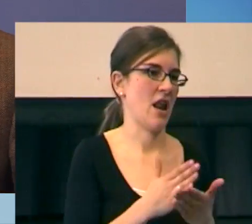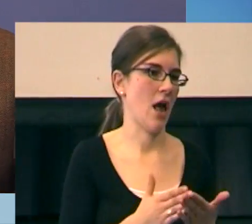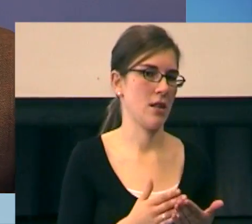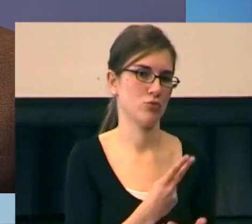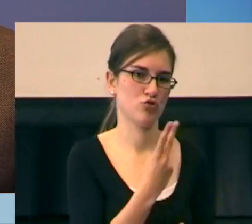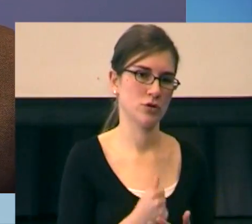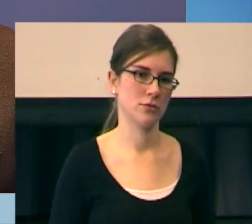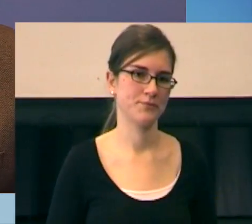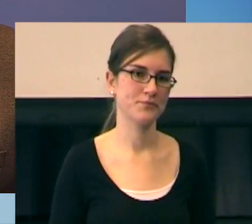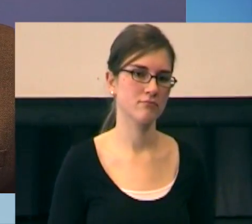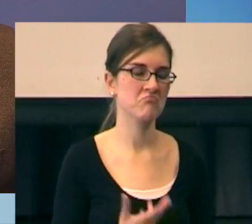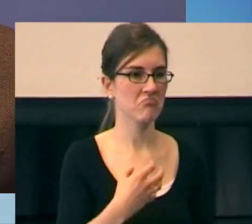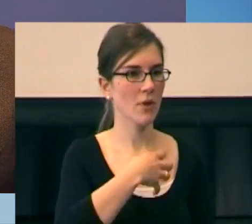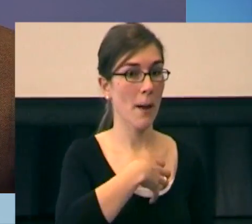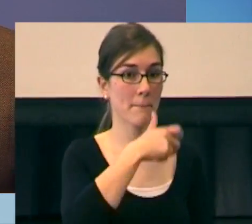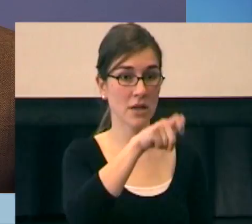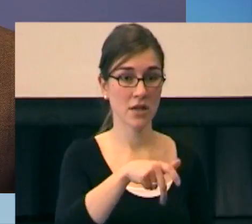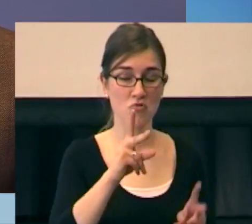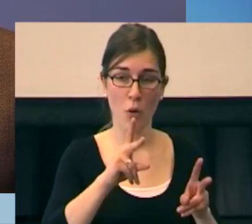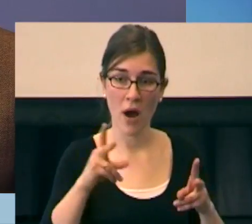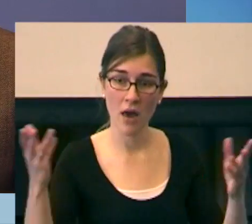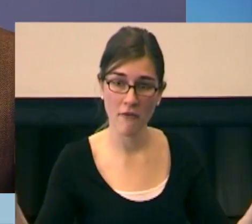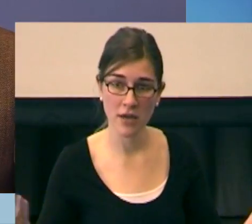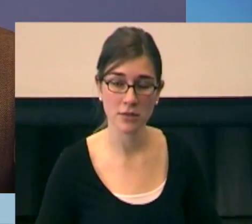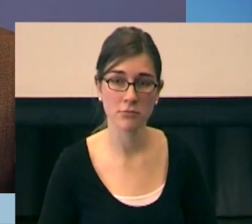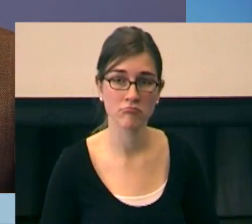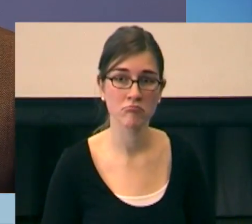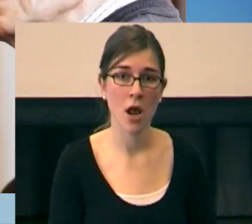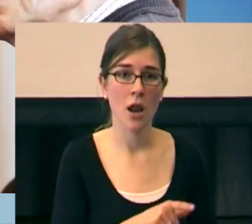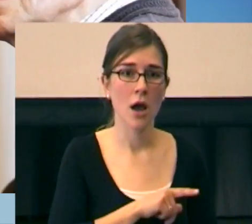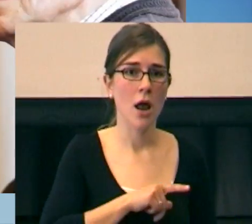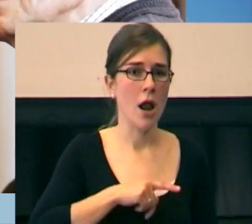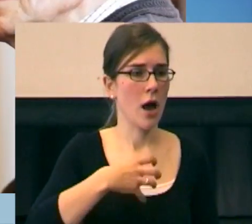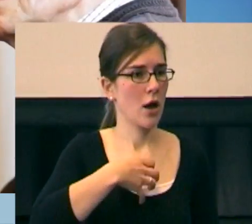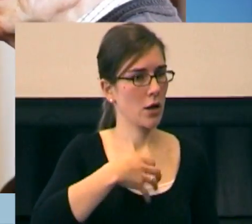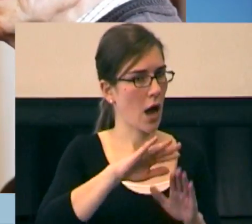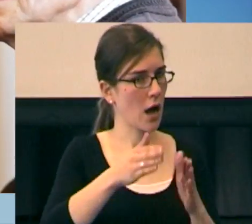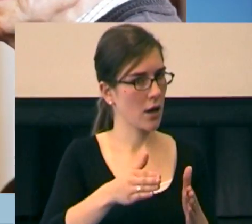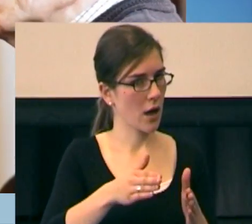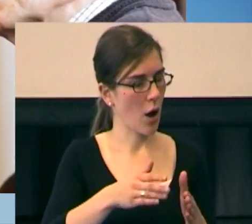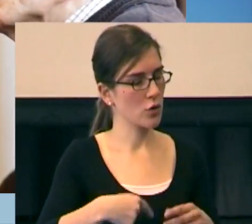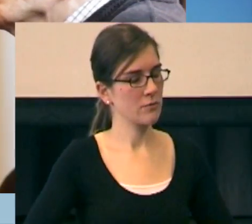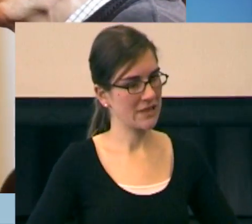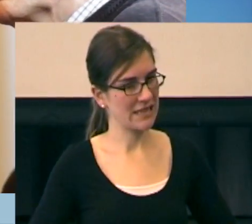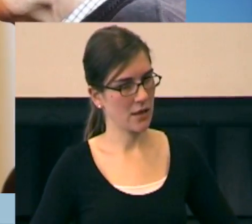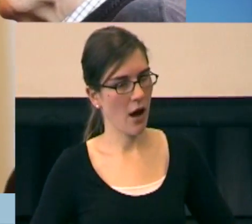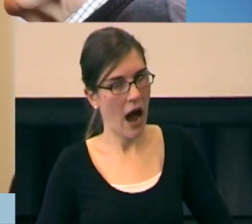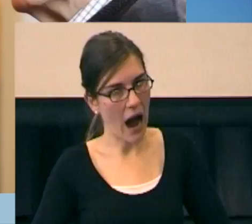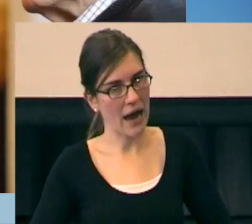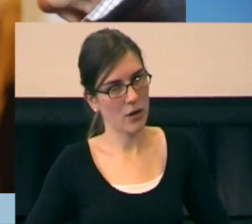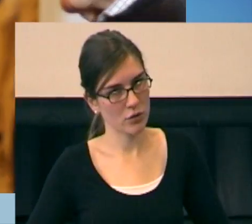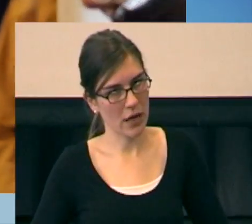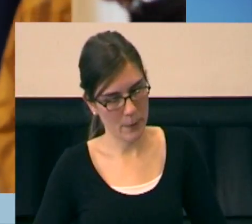Der Patient ist im Regelfall heutzutage so lange im Krankenhaus, bis diese Nahtstelle zwischen Blase und Harnröhre